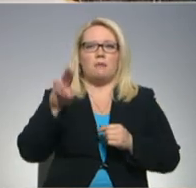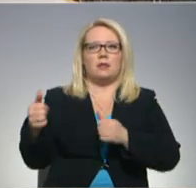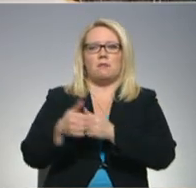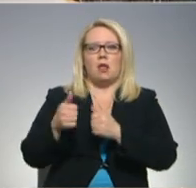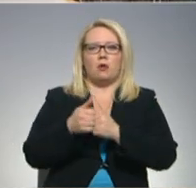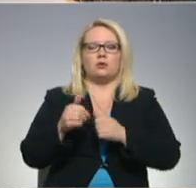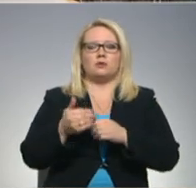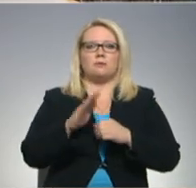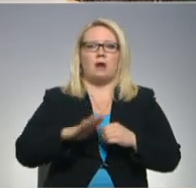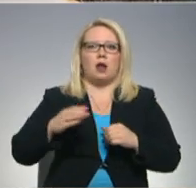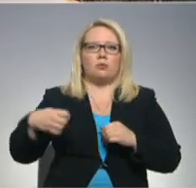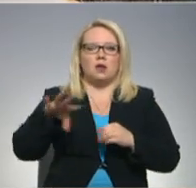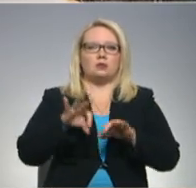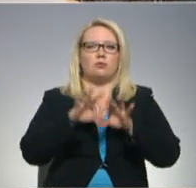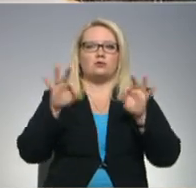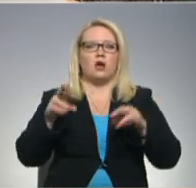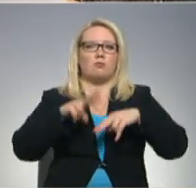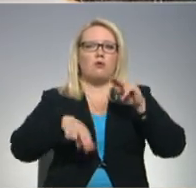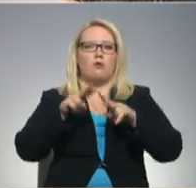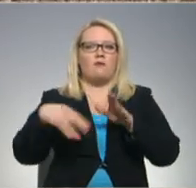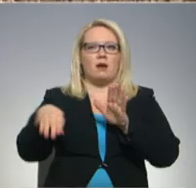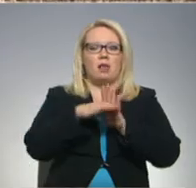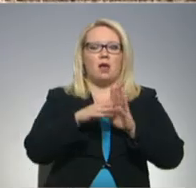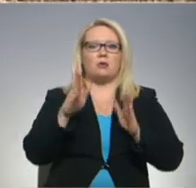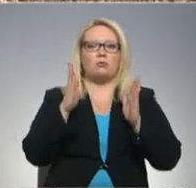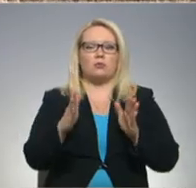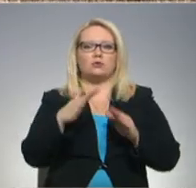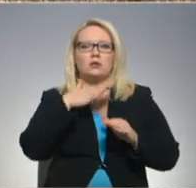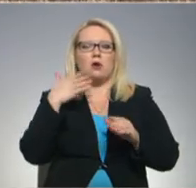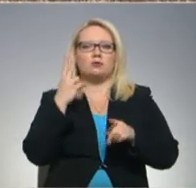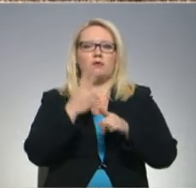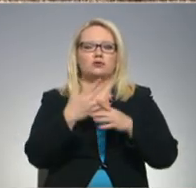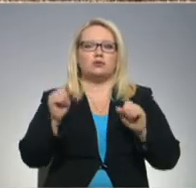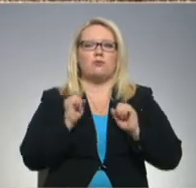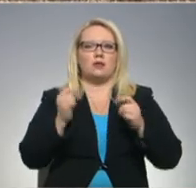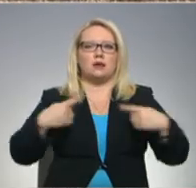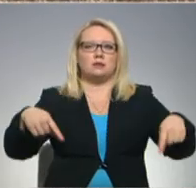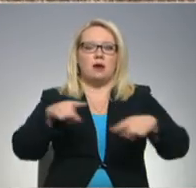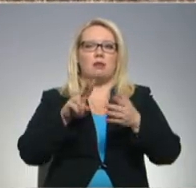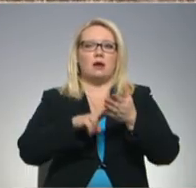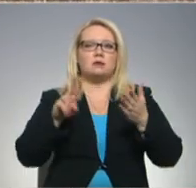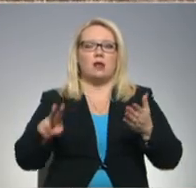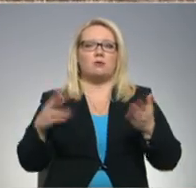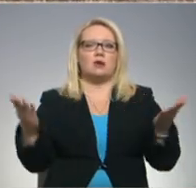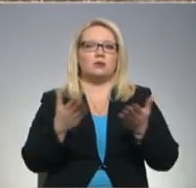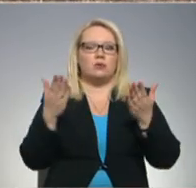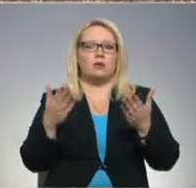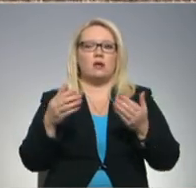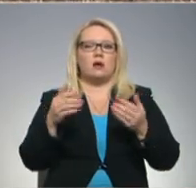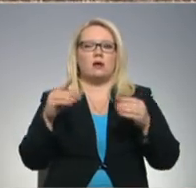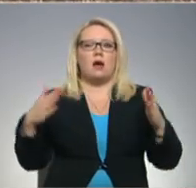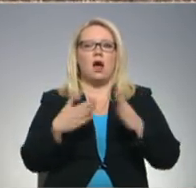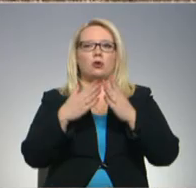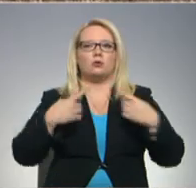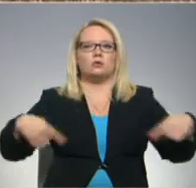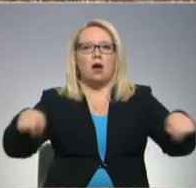pirmskolas izglītības iestādē uzsākta piebūves būvniecība, kurā būs daudzfunkcionāla sporta zāle, kas ļaus atslogot aktu zāli un